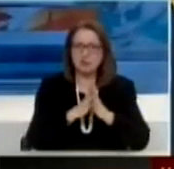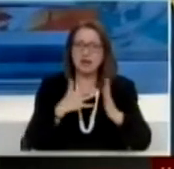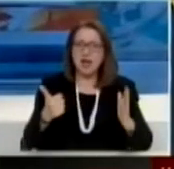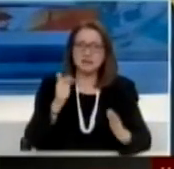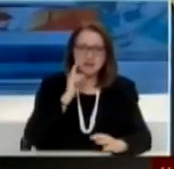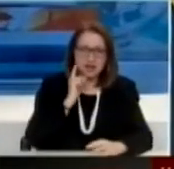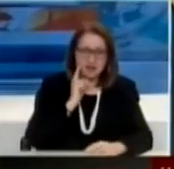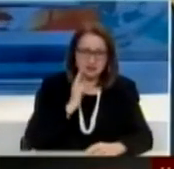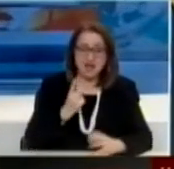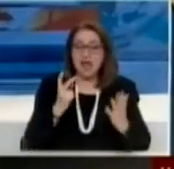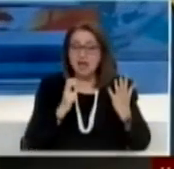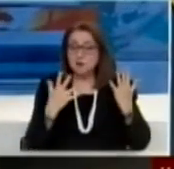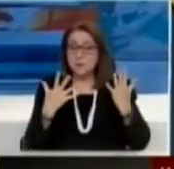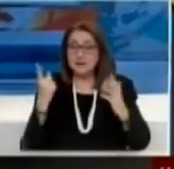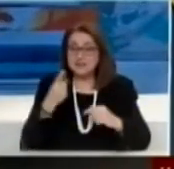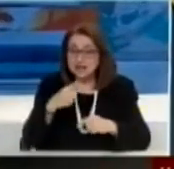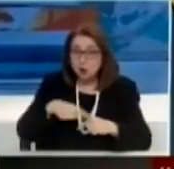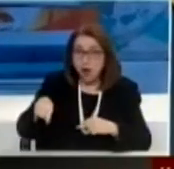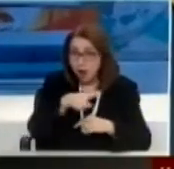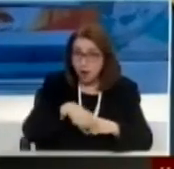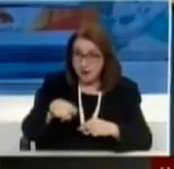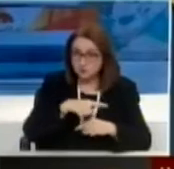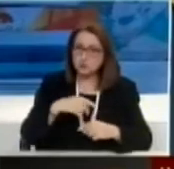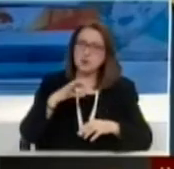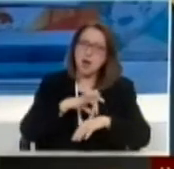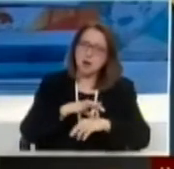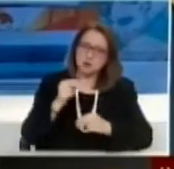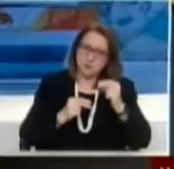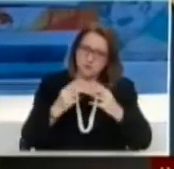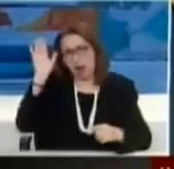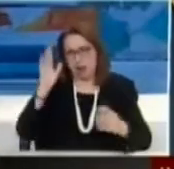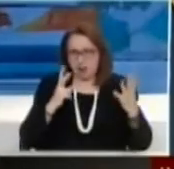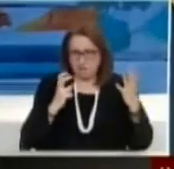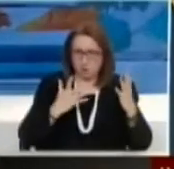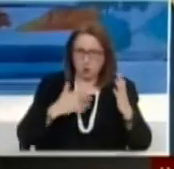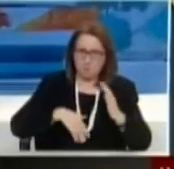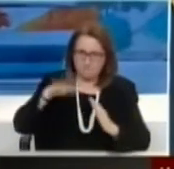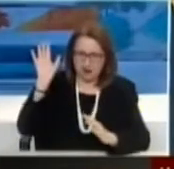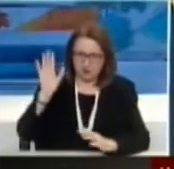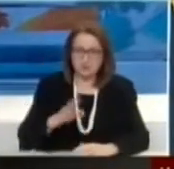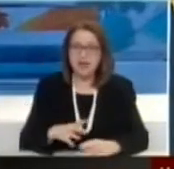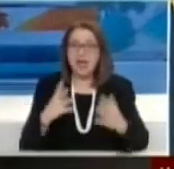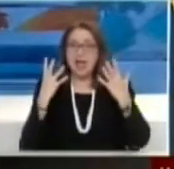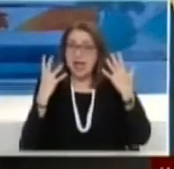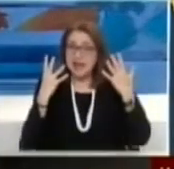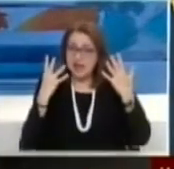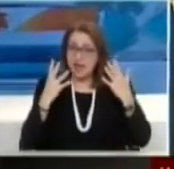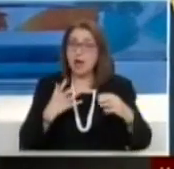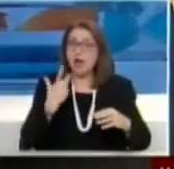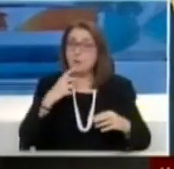από το 75% έχει υποκείμενο νόσημα ή είναι ηλικιωμένοι 70 ετών και άνω. 9 ασθενείς έχουν εξέλθει από τις